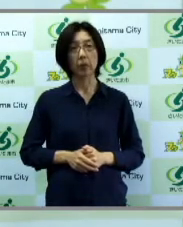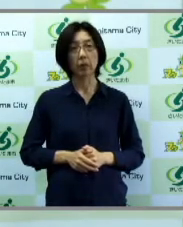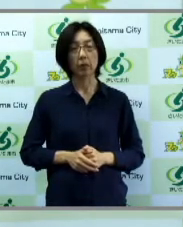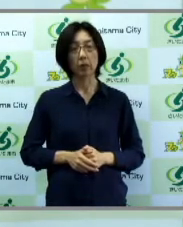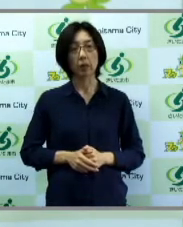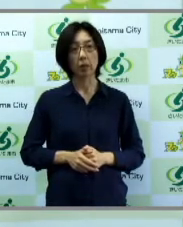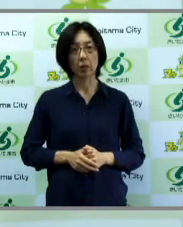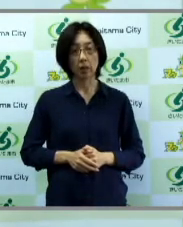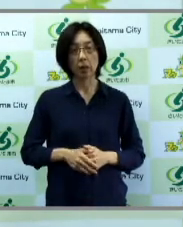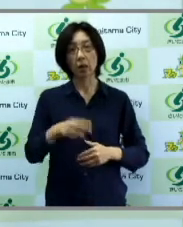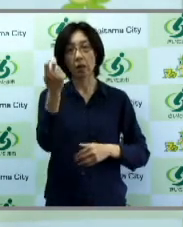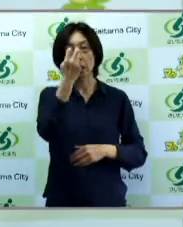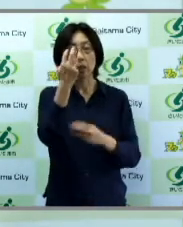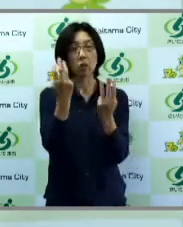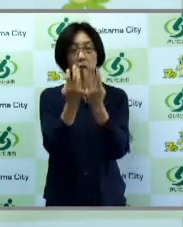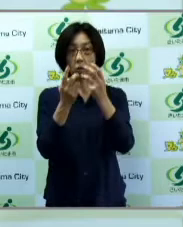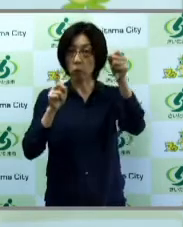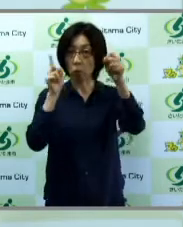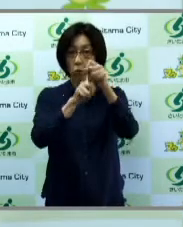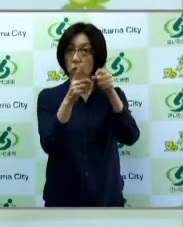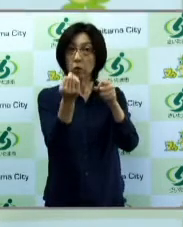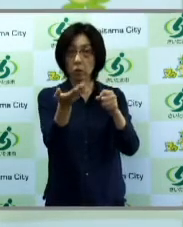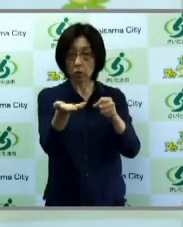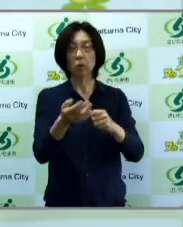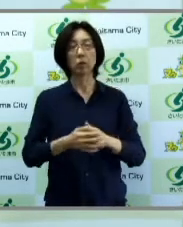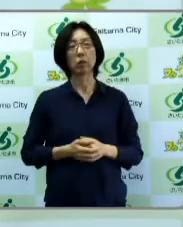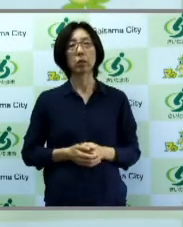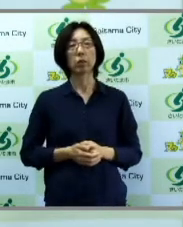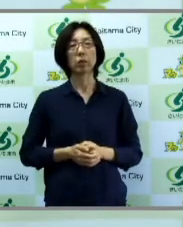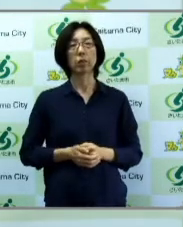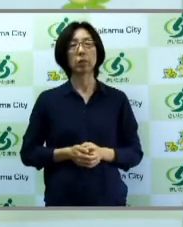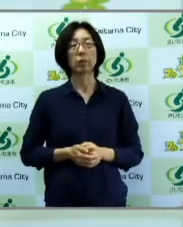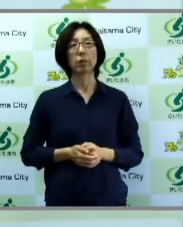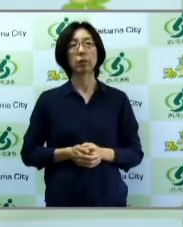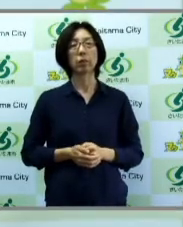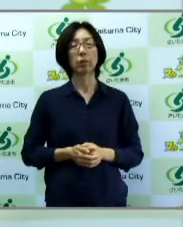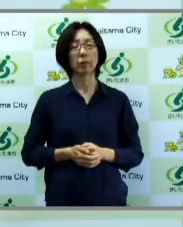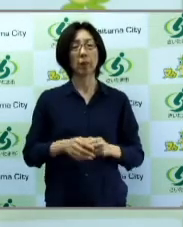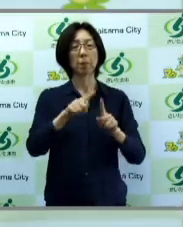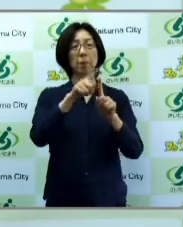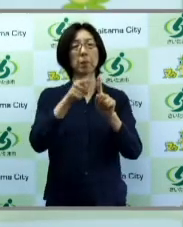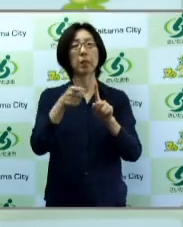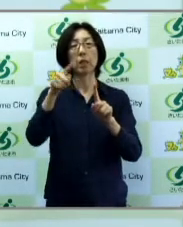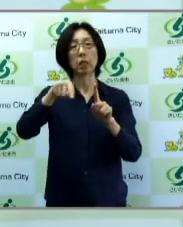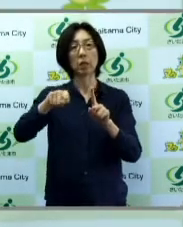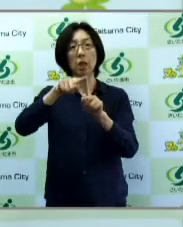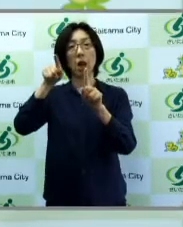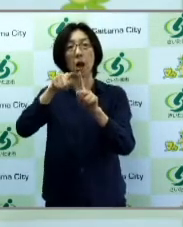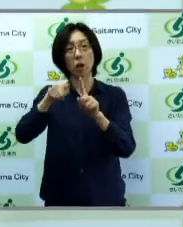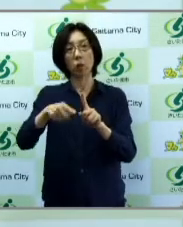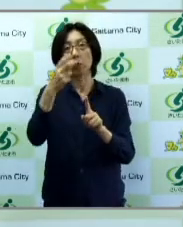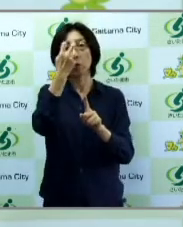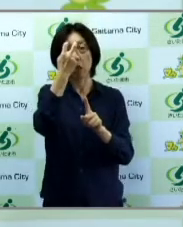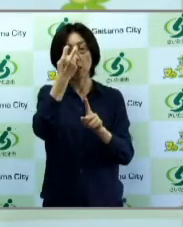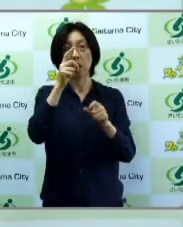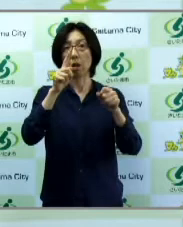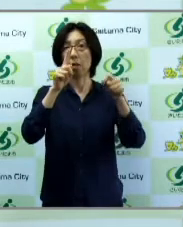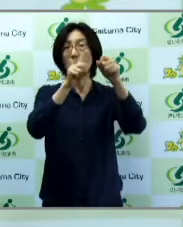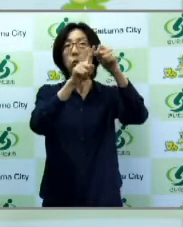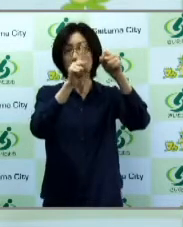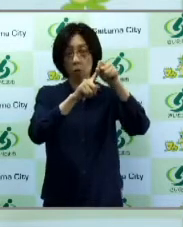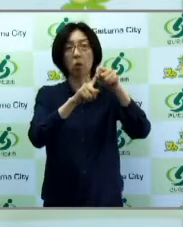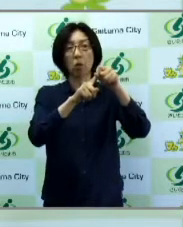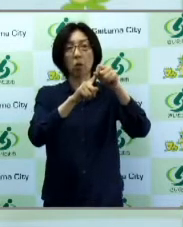検査数ですか。検査数、PCR の検査数という意味ですか。PCR の検査数について、これまでもちょっと申し上げていきまし